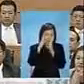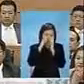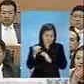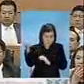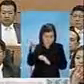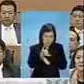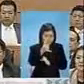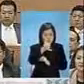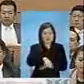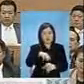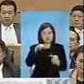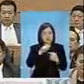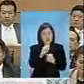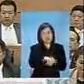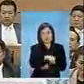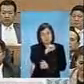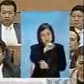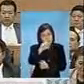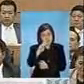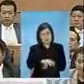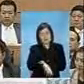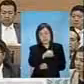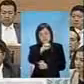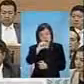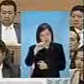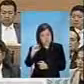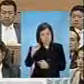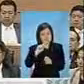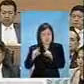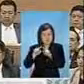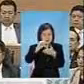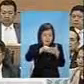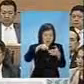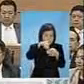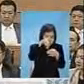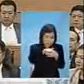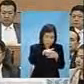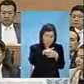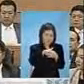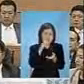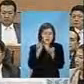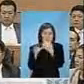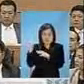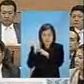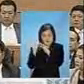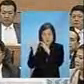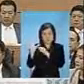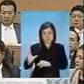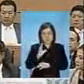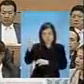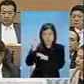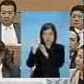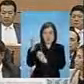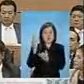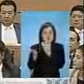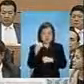ในสภานี้ทำหน้าที่ฝ่ายนิติบัญญัติแล้วมาจากการเลือกตั้งมาจากการแต่งตั้งมาจากการสรรหาจะ